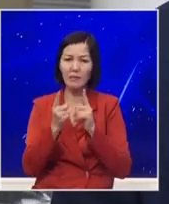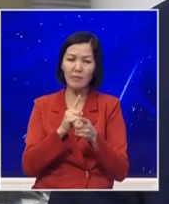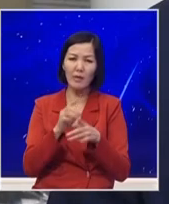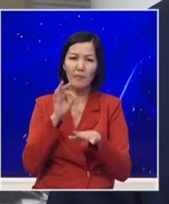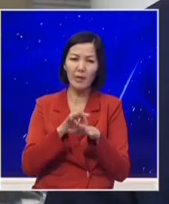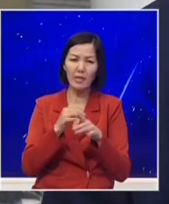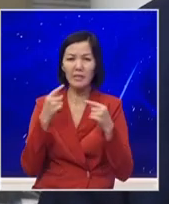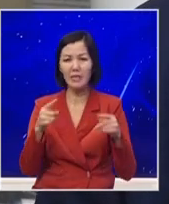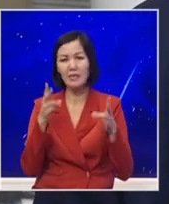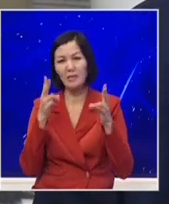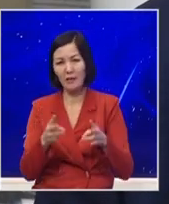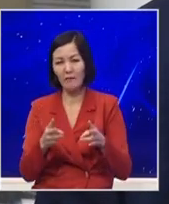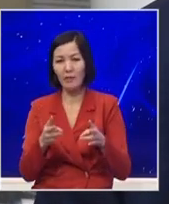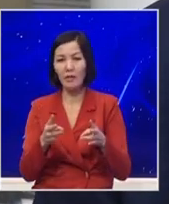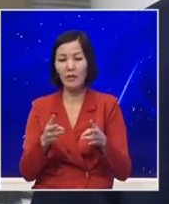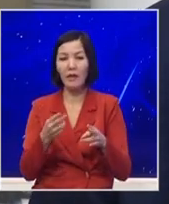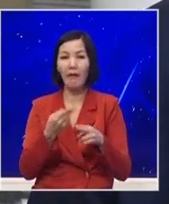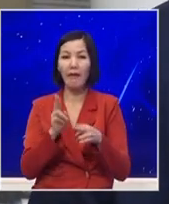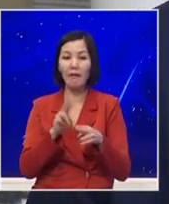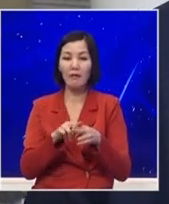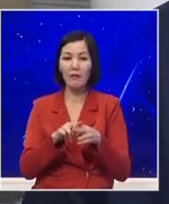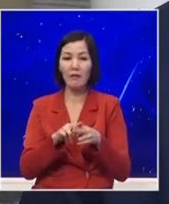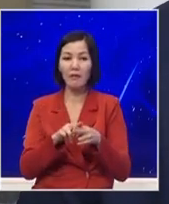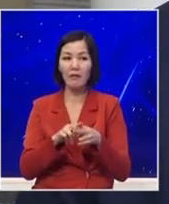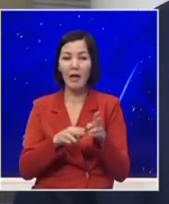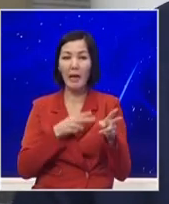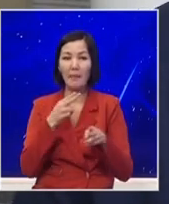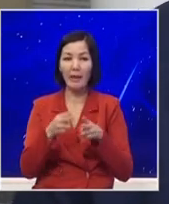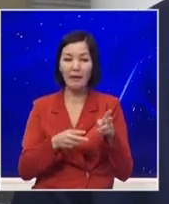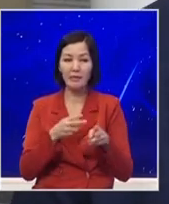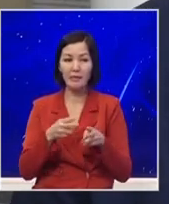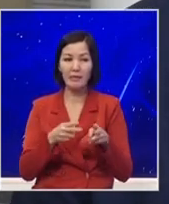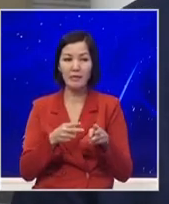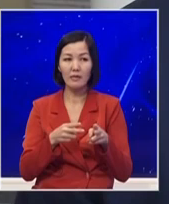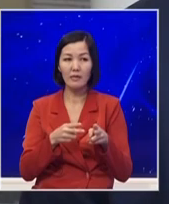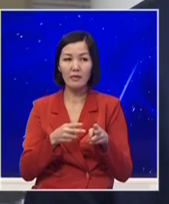болезни, и травмы. Это такая операция